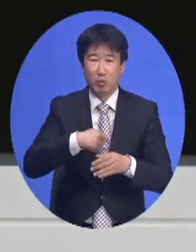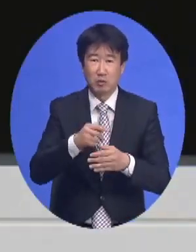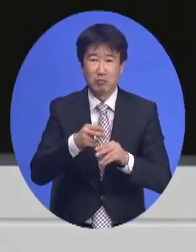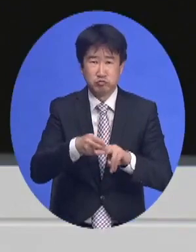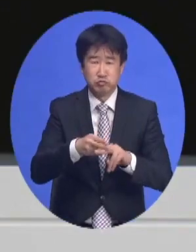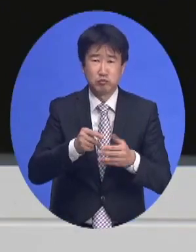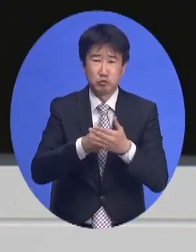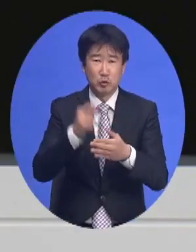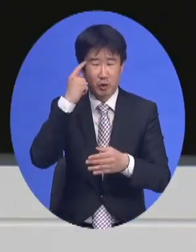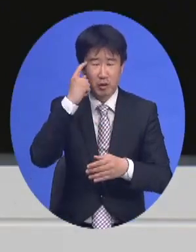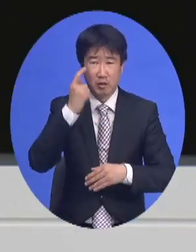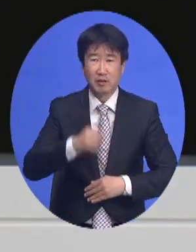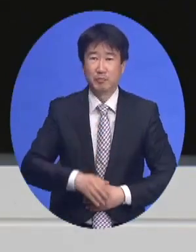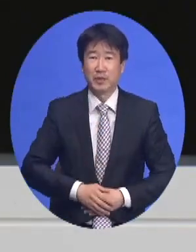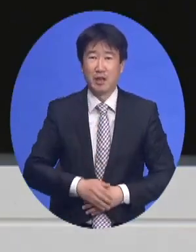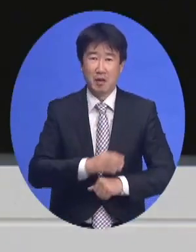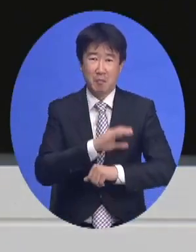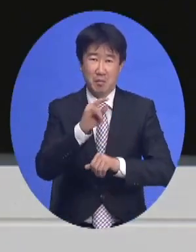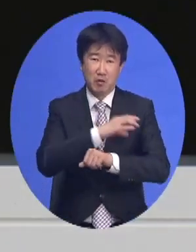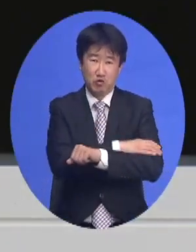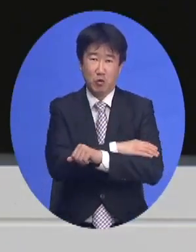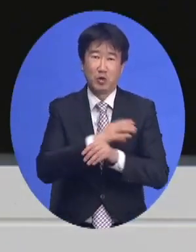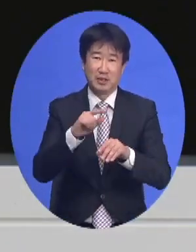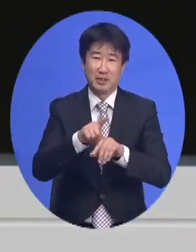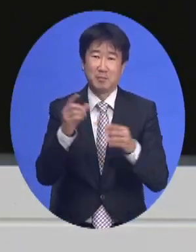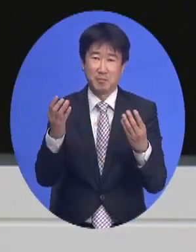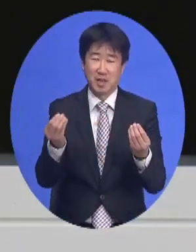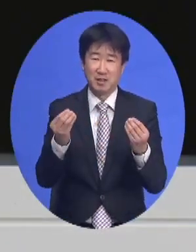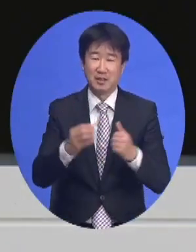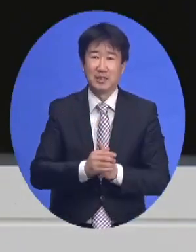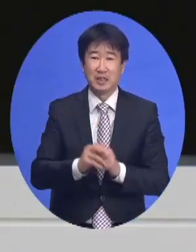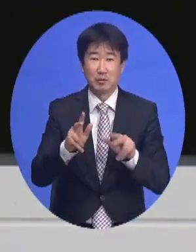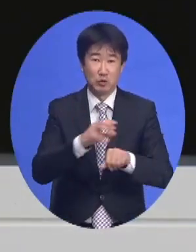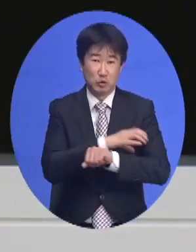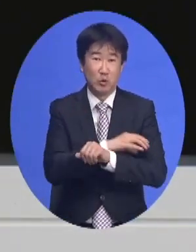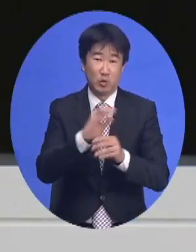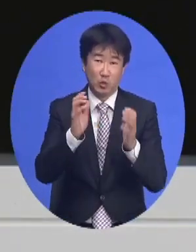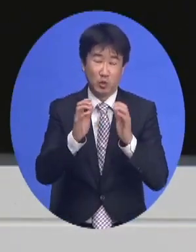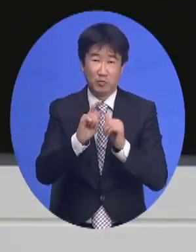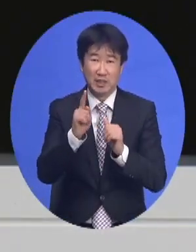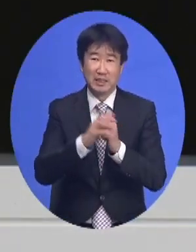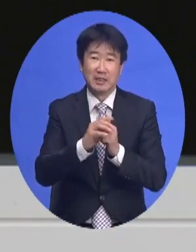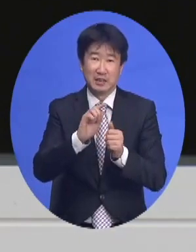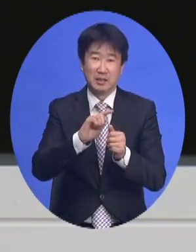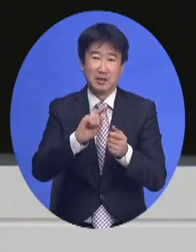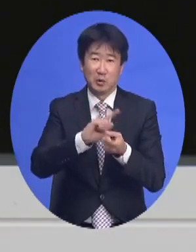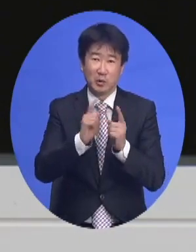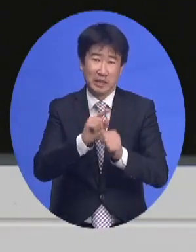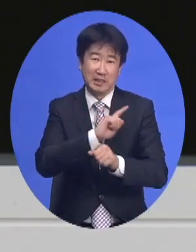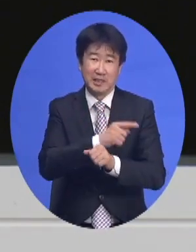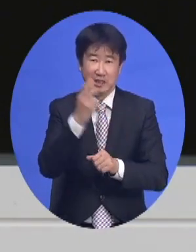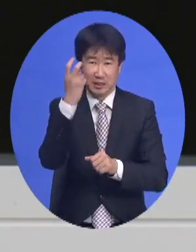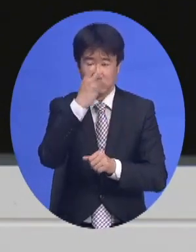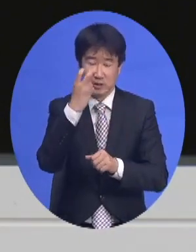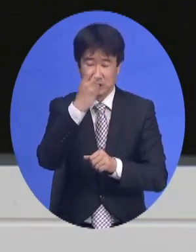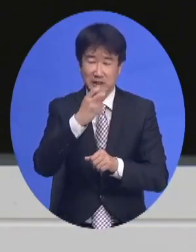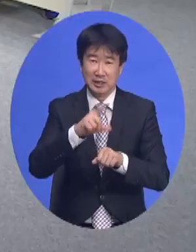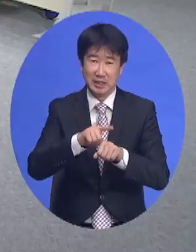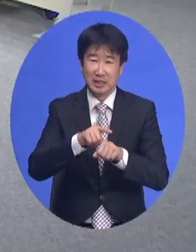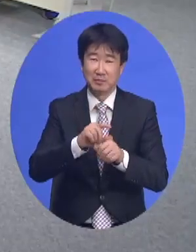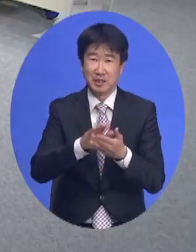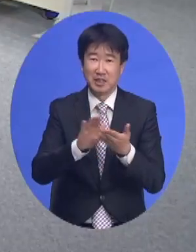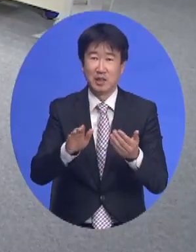네, 배주임 후보의 주도권 토론 시간이 마무리됐습니다. 이번 주도권 토론은 서로의 자질을 검증하는 시간입니다.